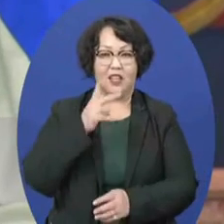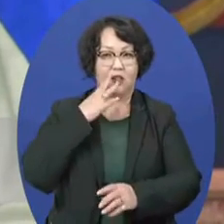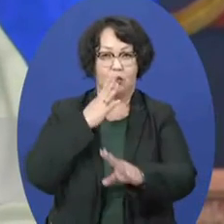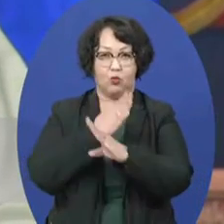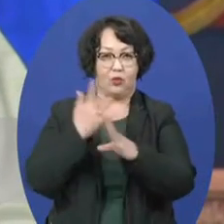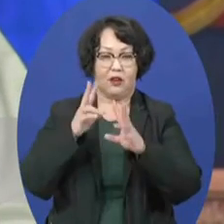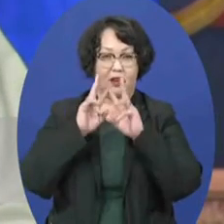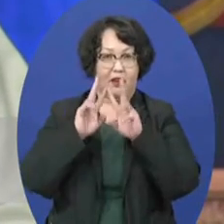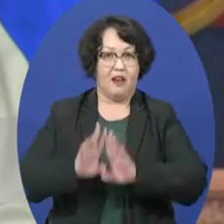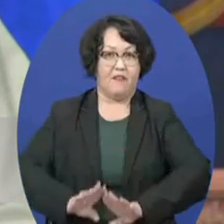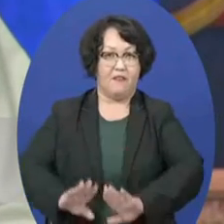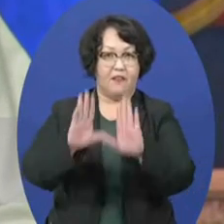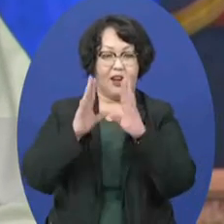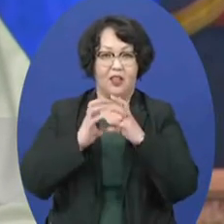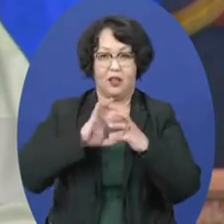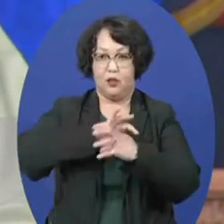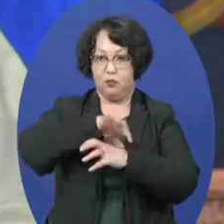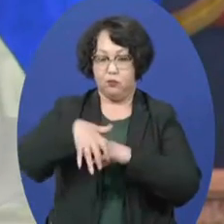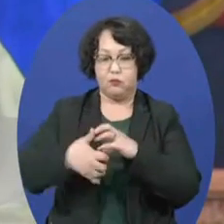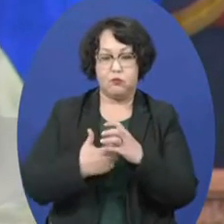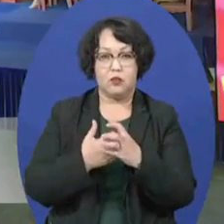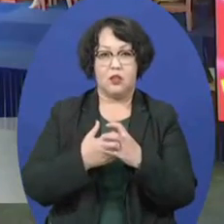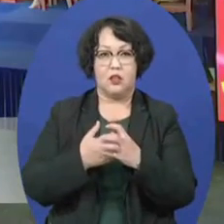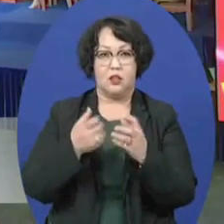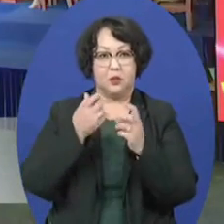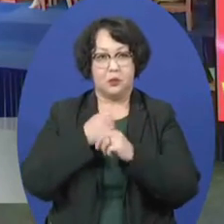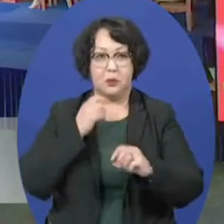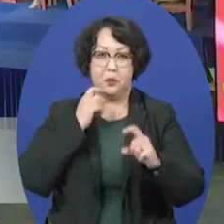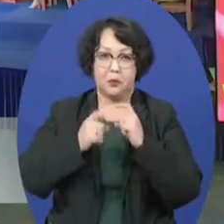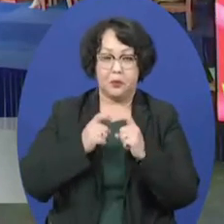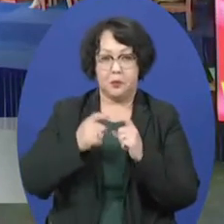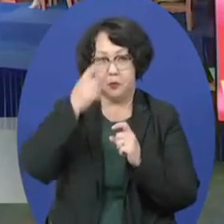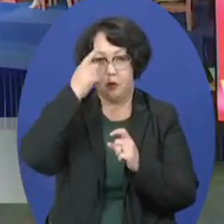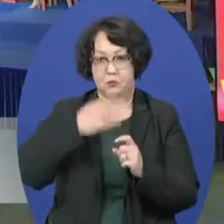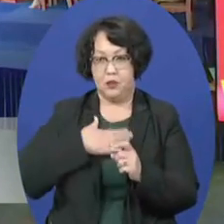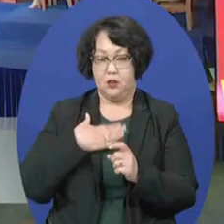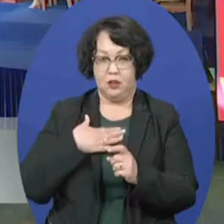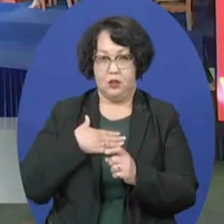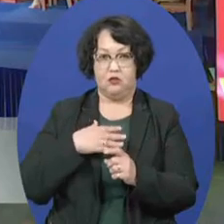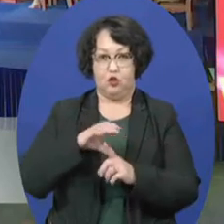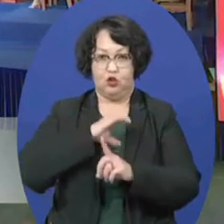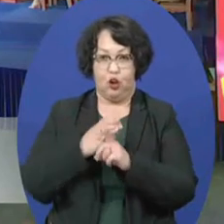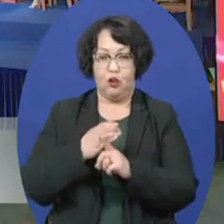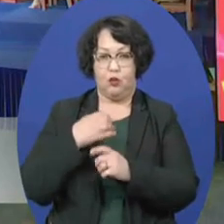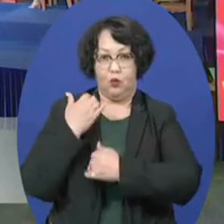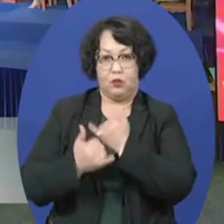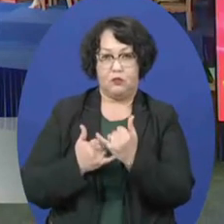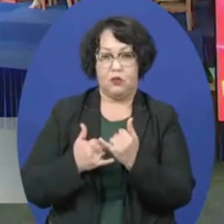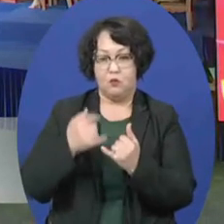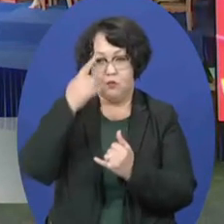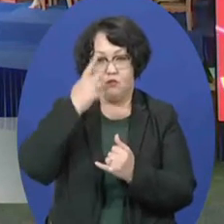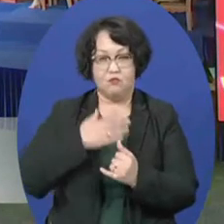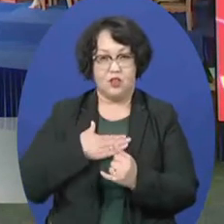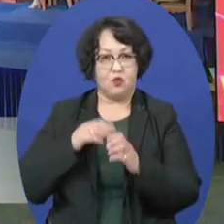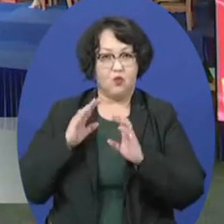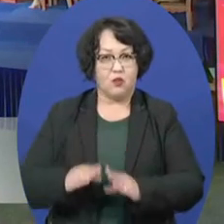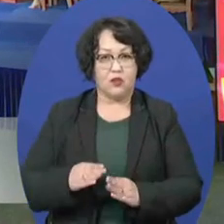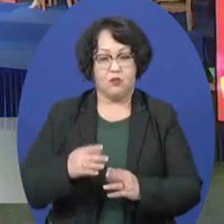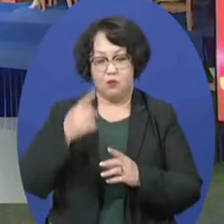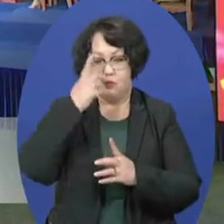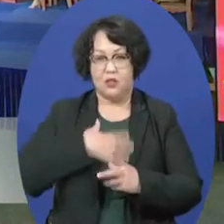бол даяар шиж үе дэлхийн ертөнцид монголчууд бид монголоороо үлдэх, монголоороо бахархах, монголоороо